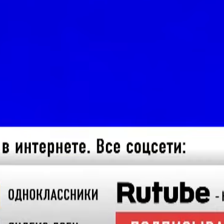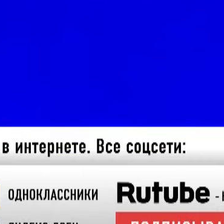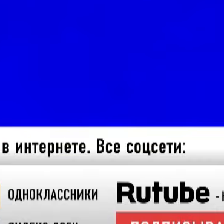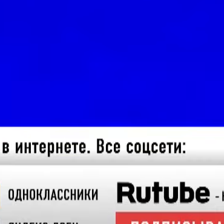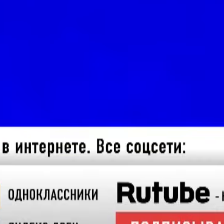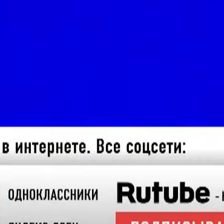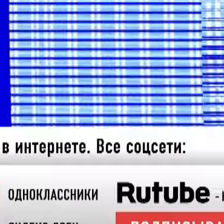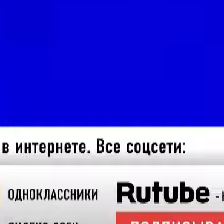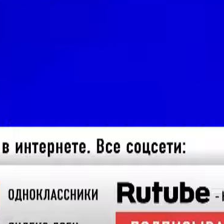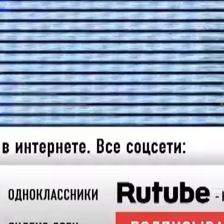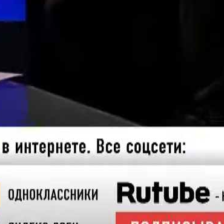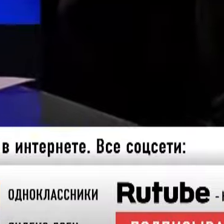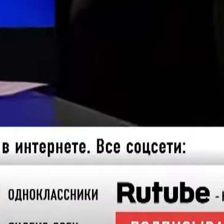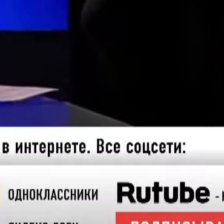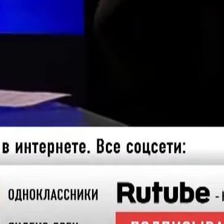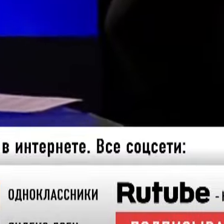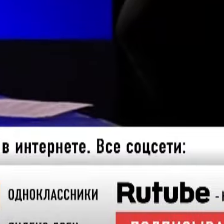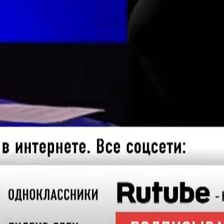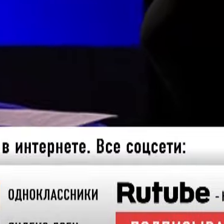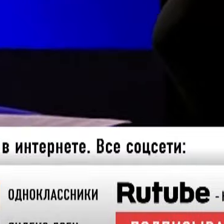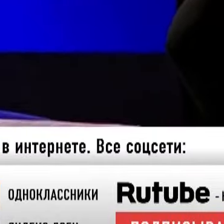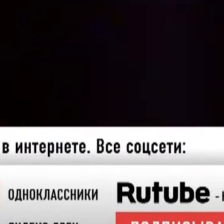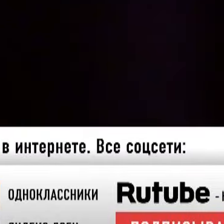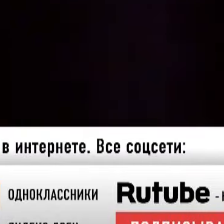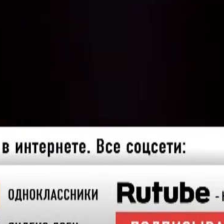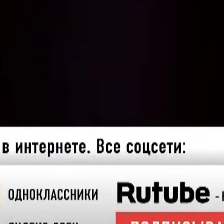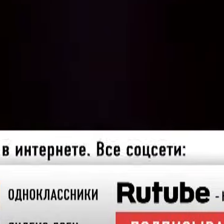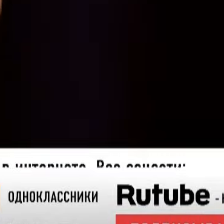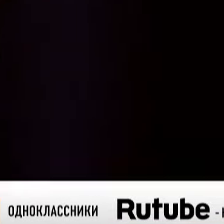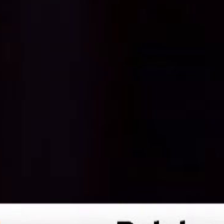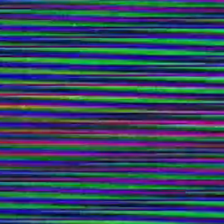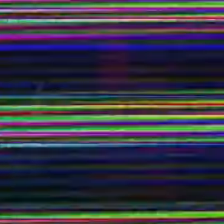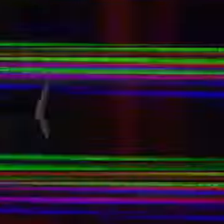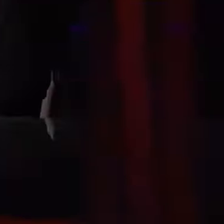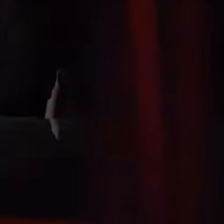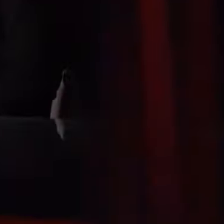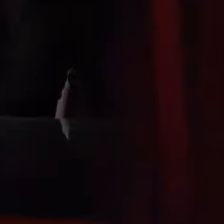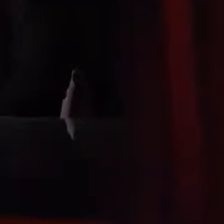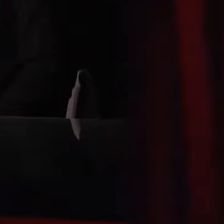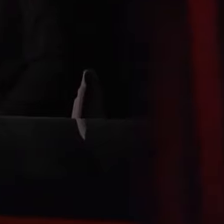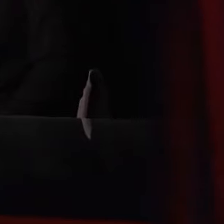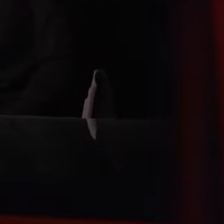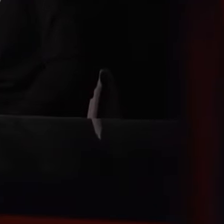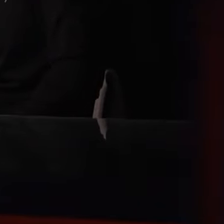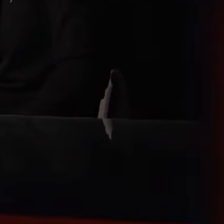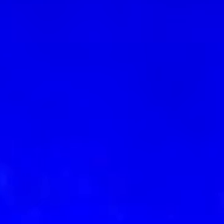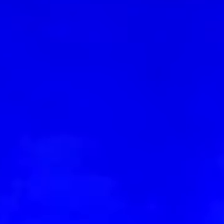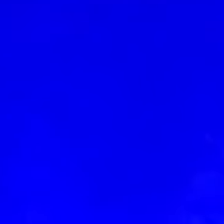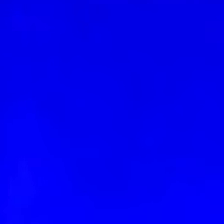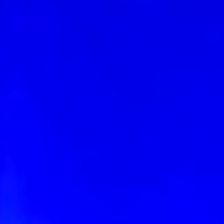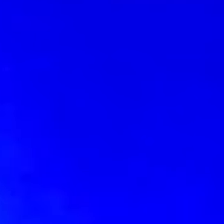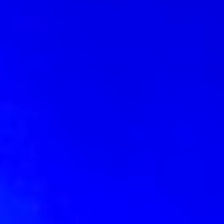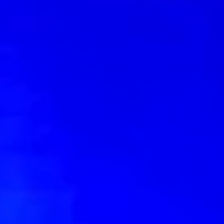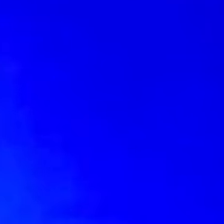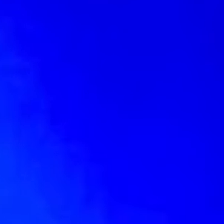смысле из всех тех, которые ей предшествовали. И это называется не управление государством. Это называется лавочники. Это готовые очаги нестабильности